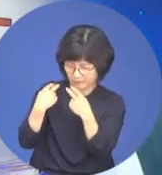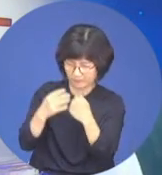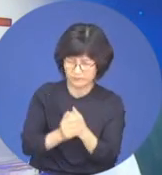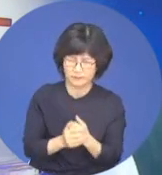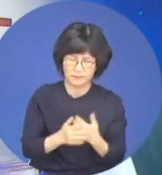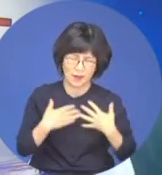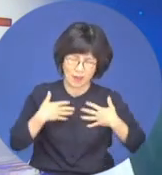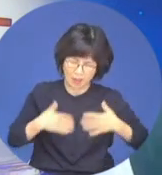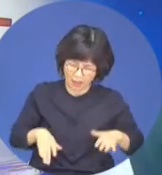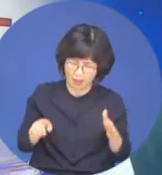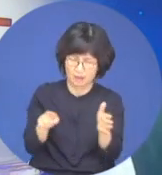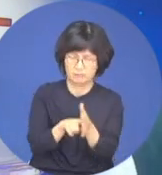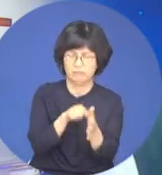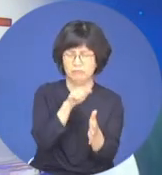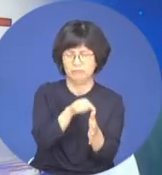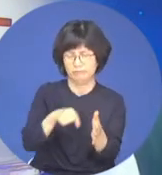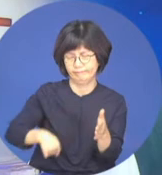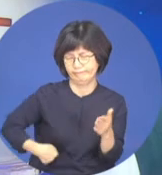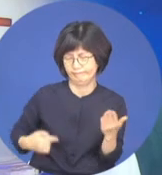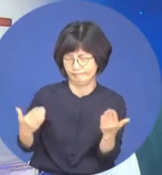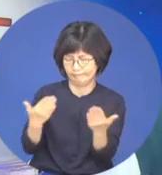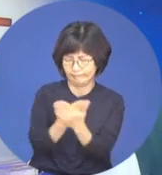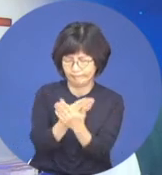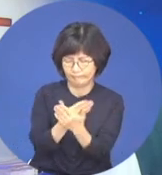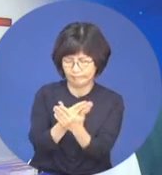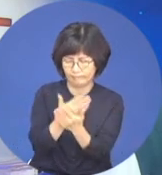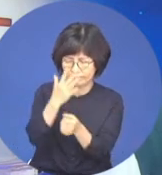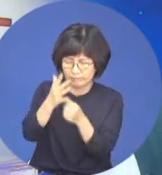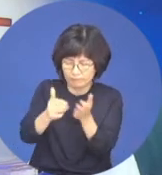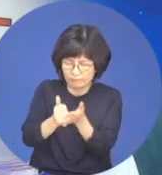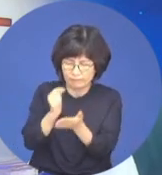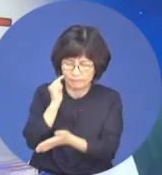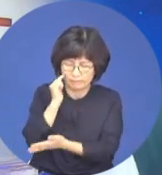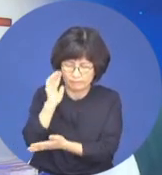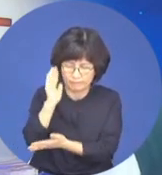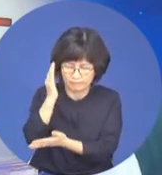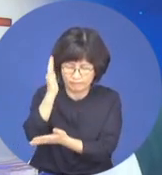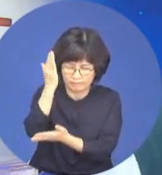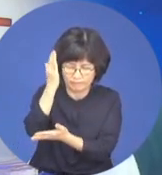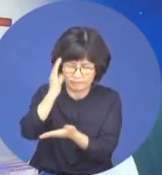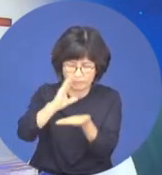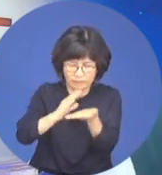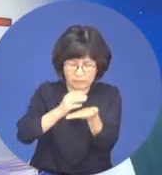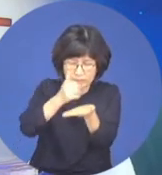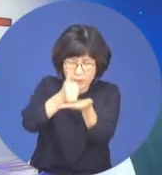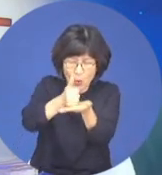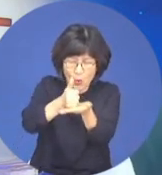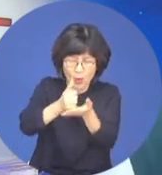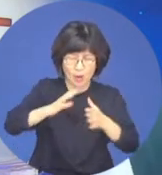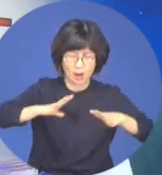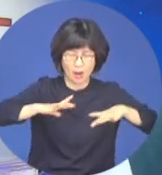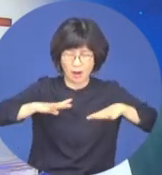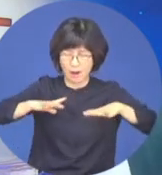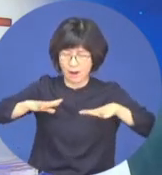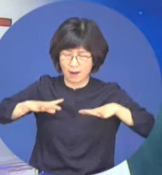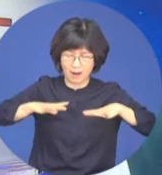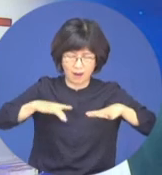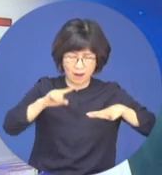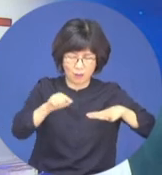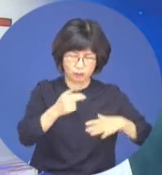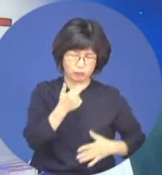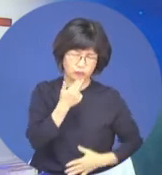회개합니다. 하나님의 영광과 그리스도를 자랑하는 성령의 인도함 따라